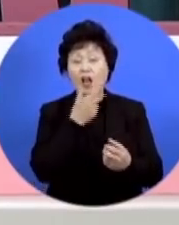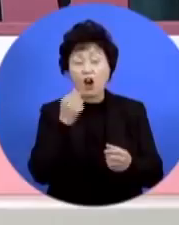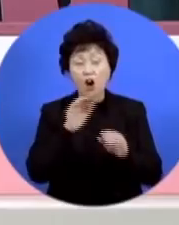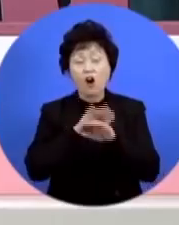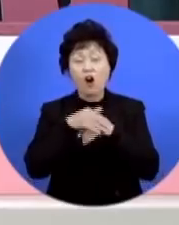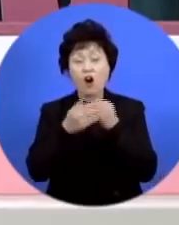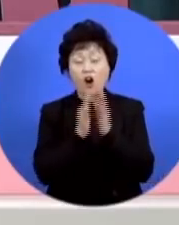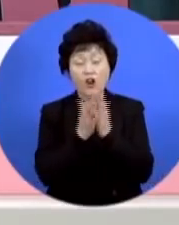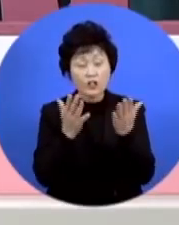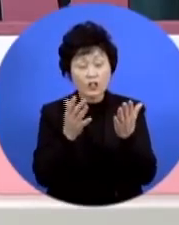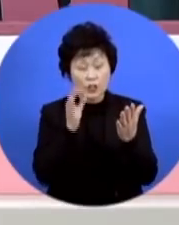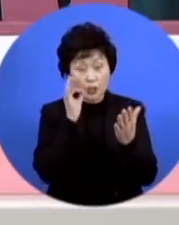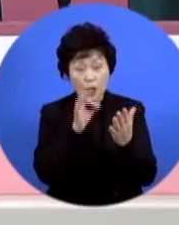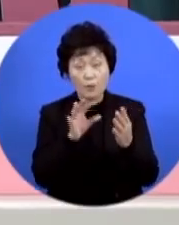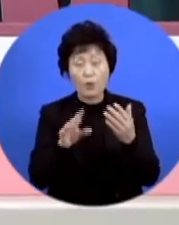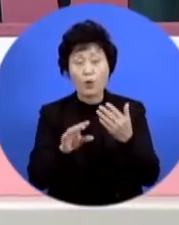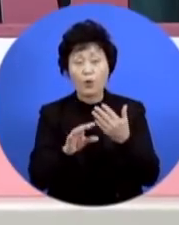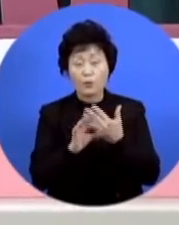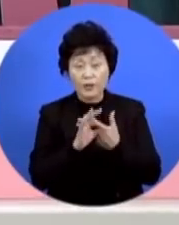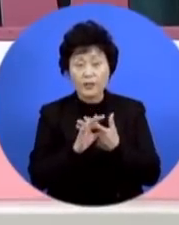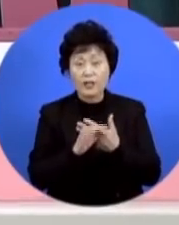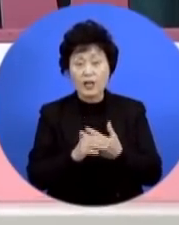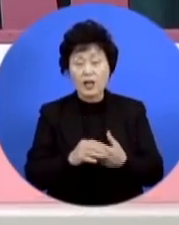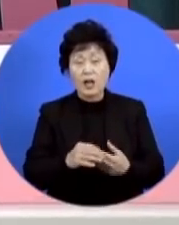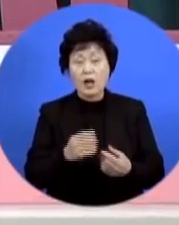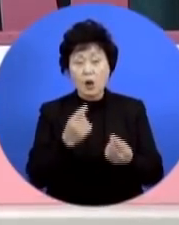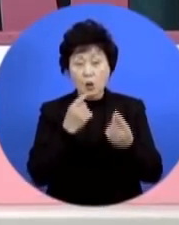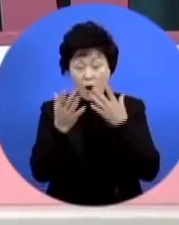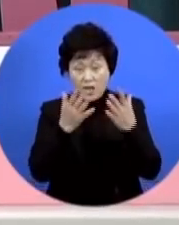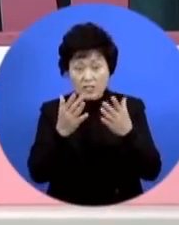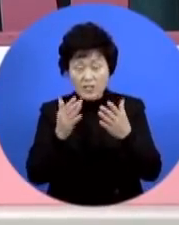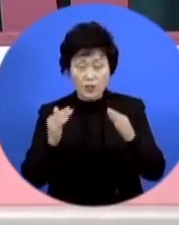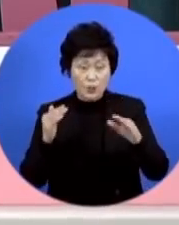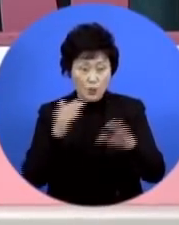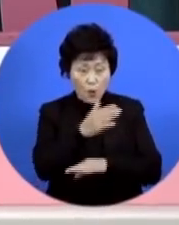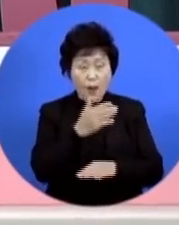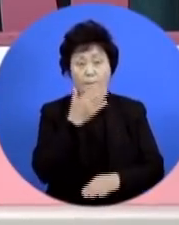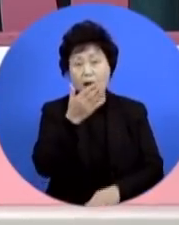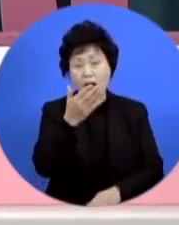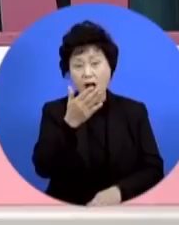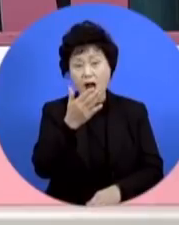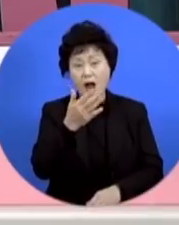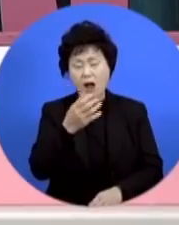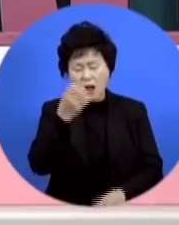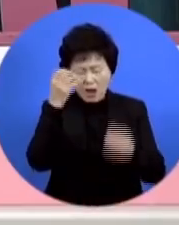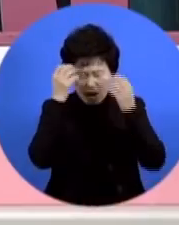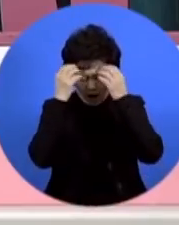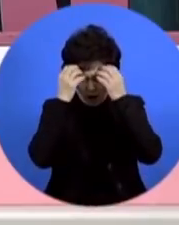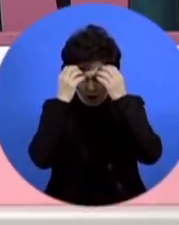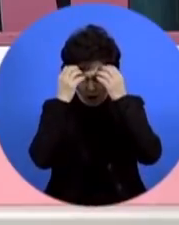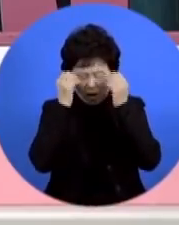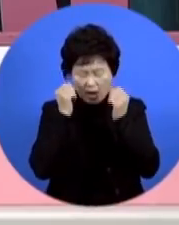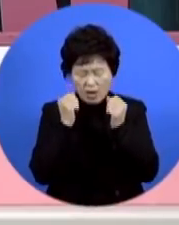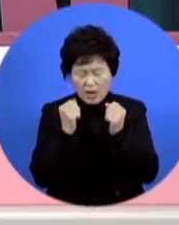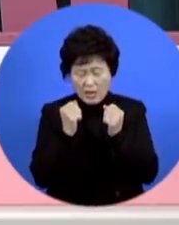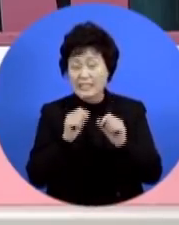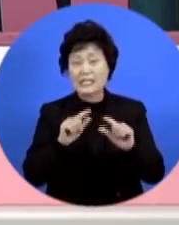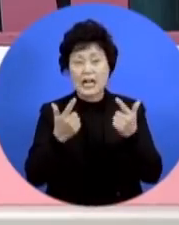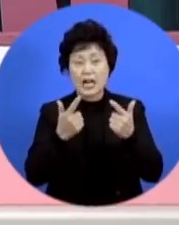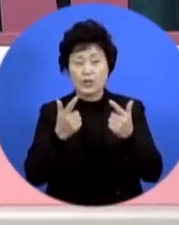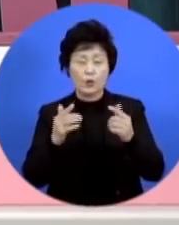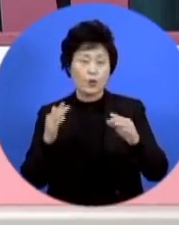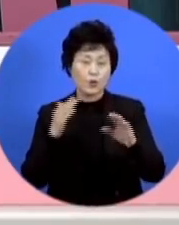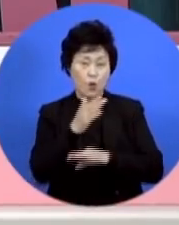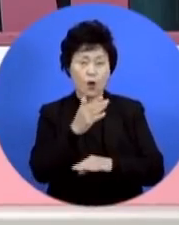통과한다는 이 고난에 우리는 머물러 있는 것이 아니라 통과할 것이라는 사실. 그러므로 호랑이에게